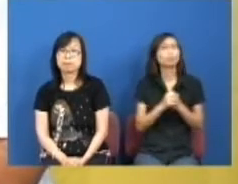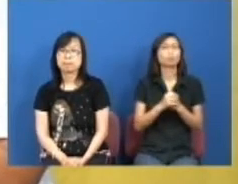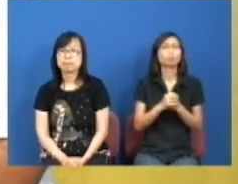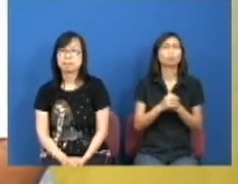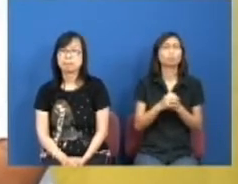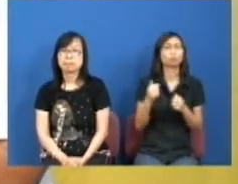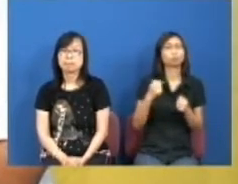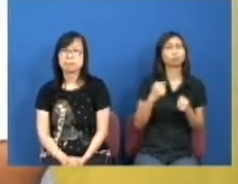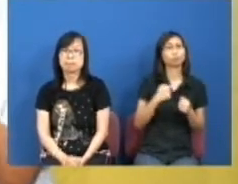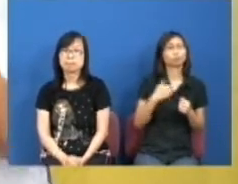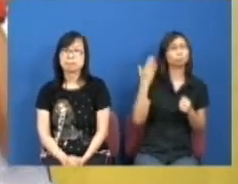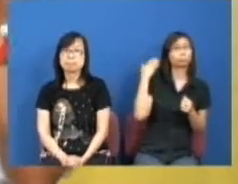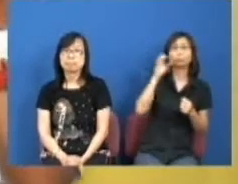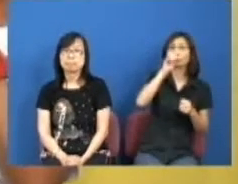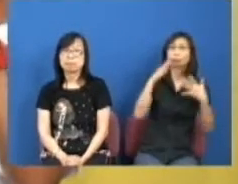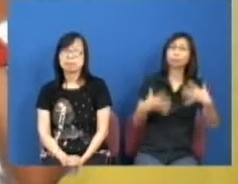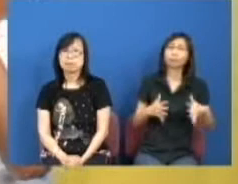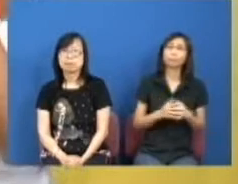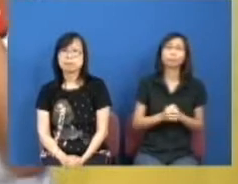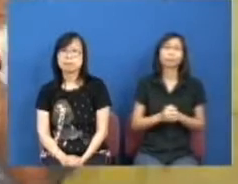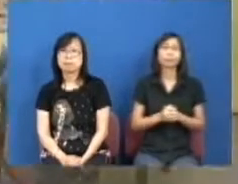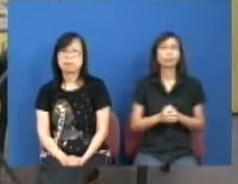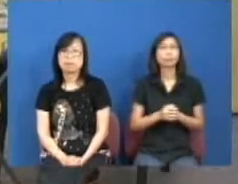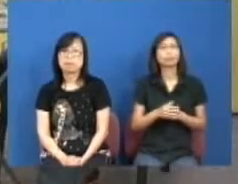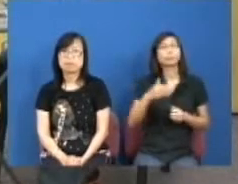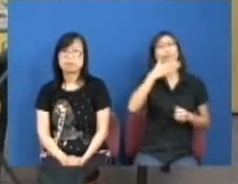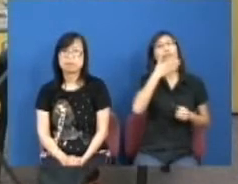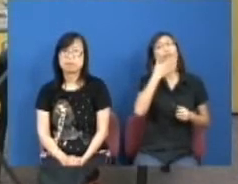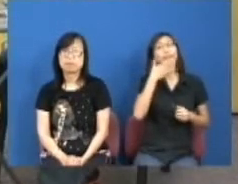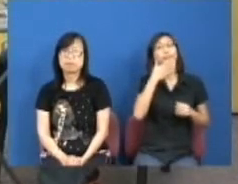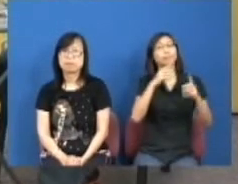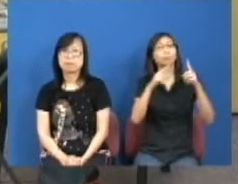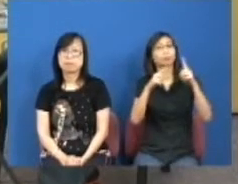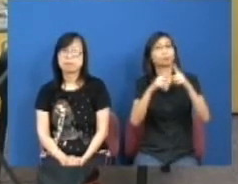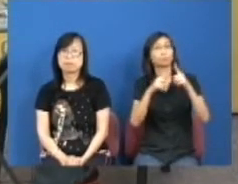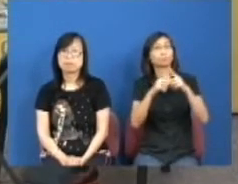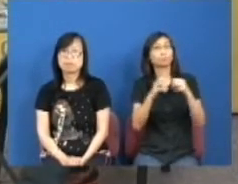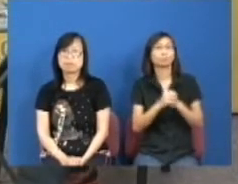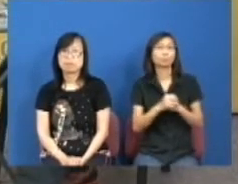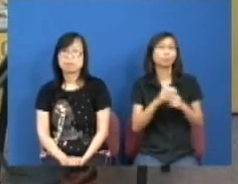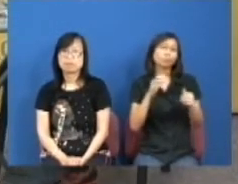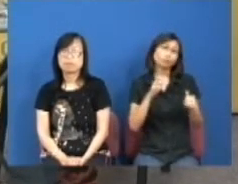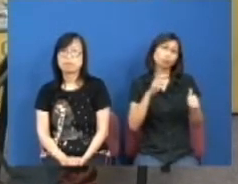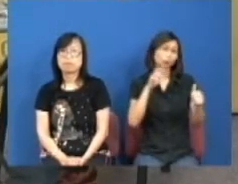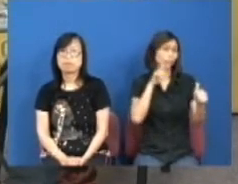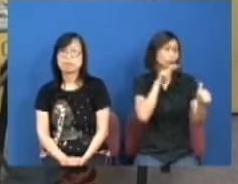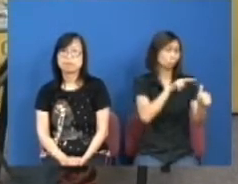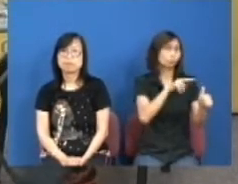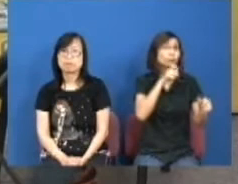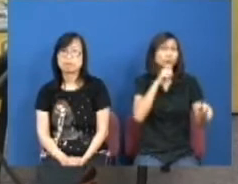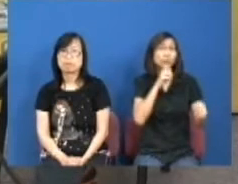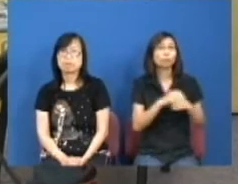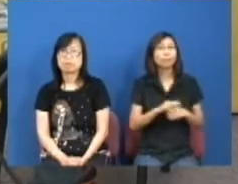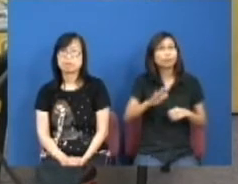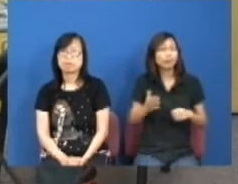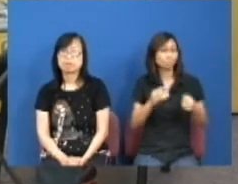我哋頭先講到就係話成人世界都有成人世界統戰啦，咁但係原來佢哋對我哋學生咧都唔放過嘅